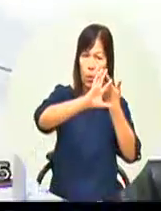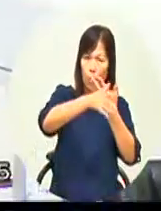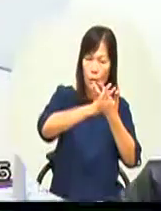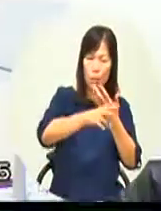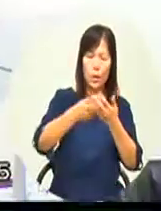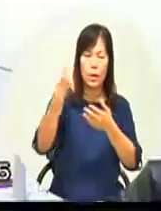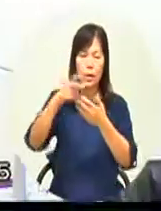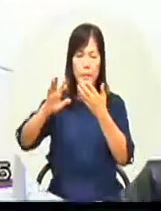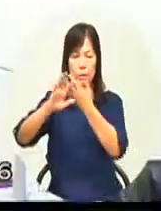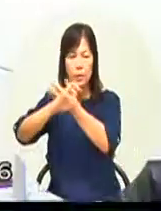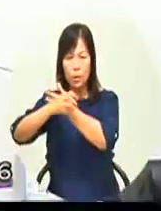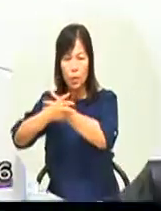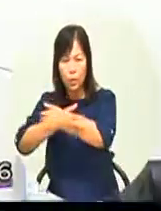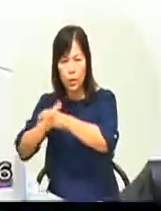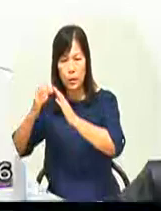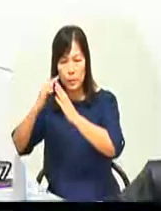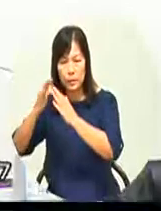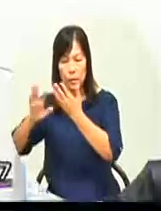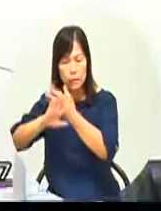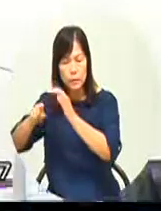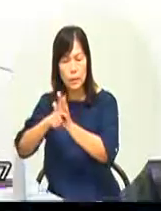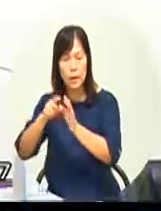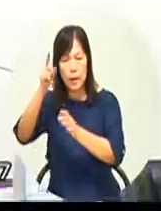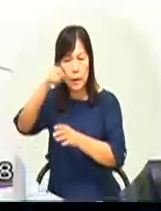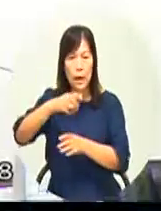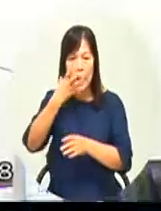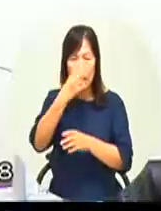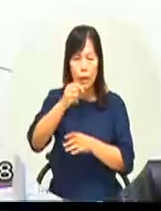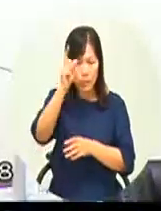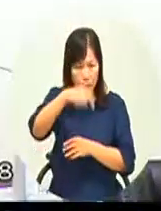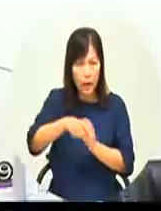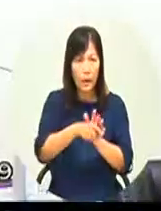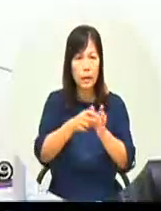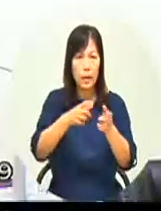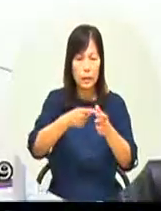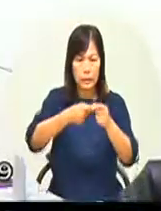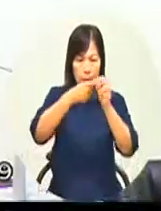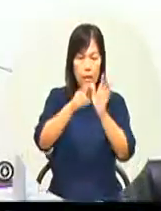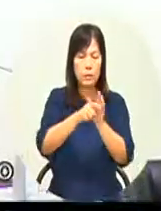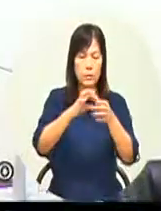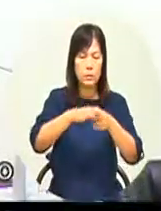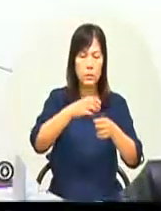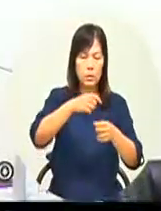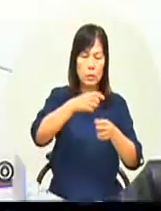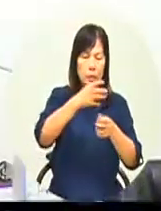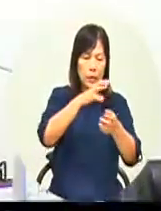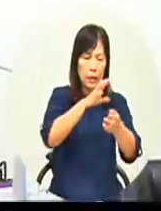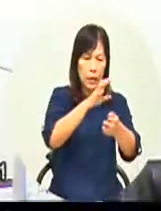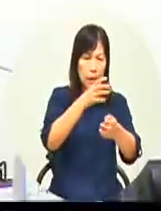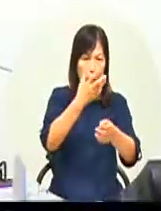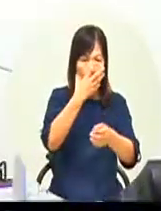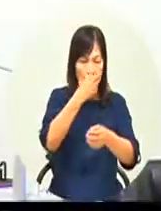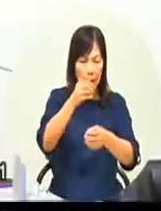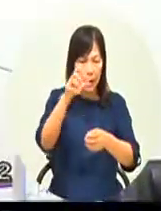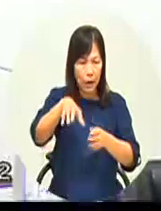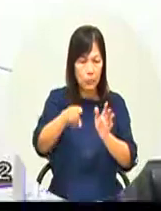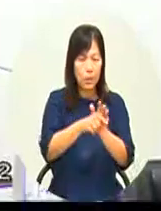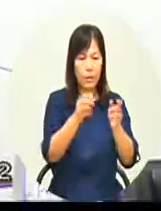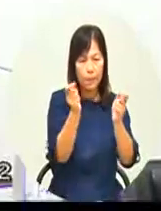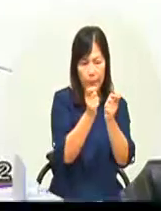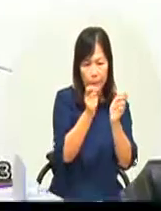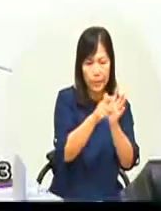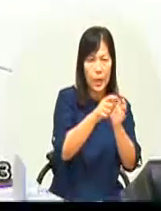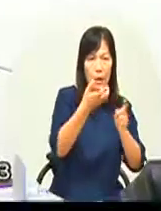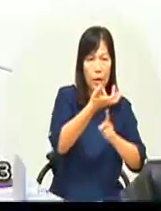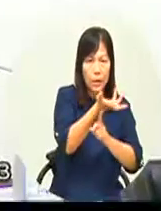县市，他如果坐高铁来到我们高雄市的话，他第一站的景点一定是到高铁，就是旁边的莲池潭。那